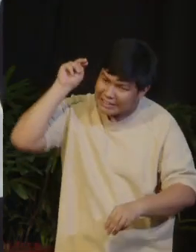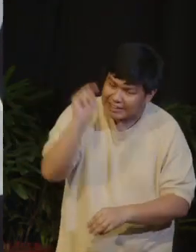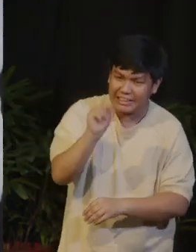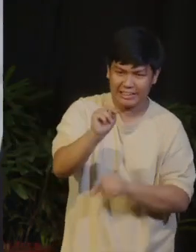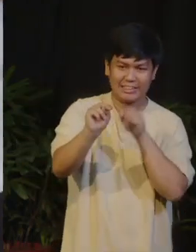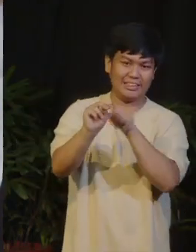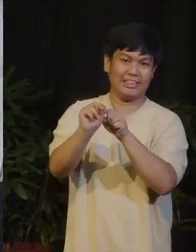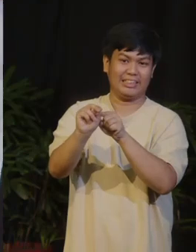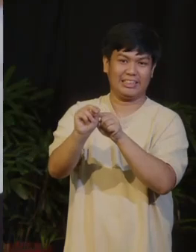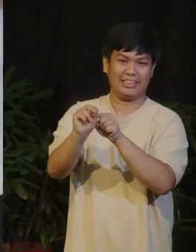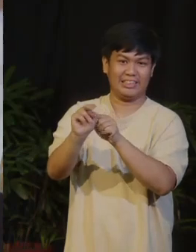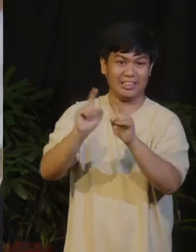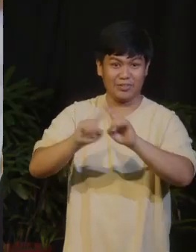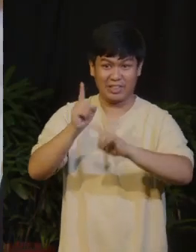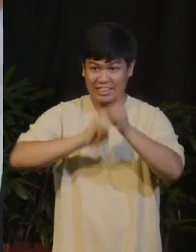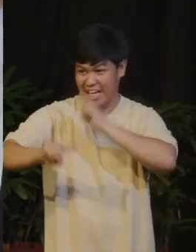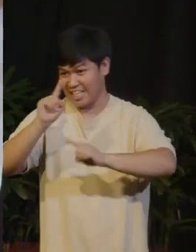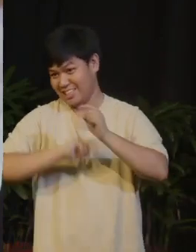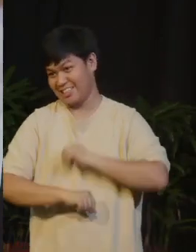Must forgive.